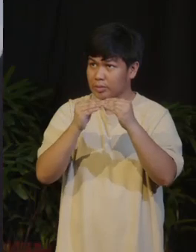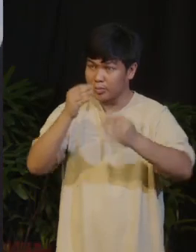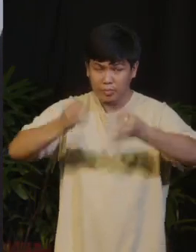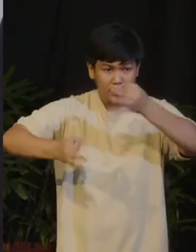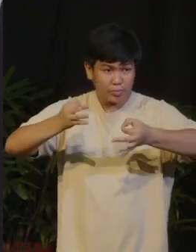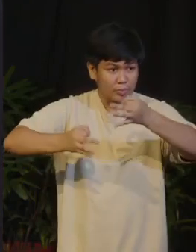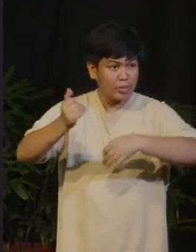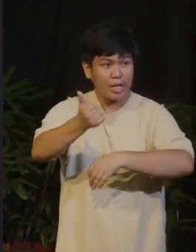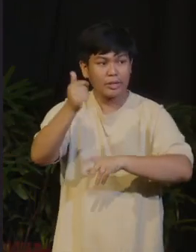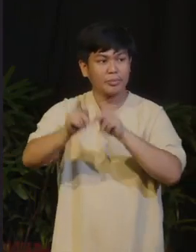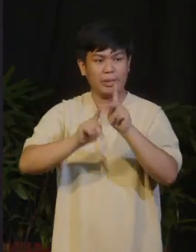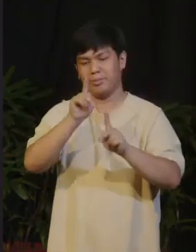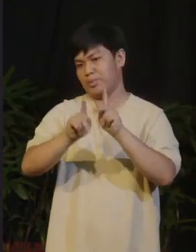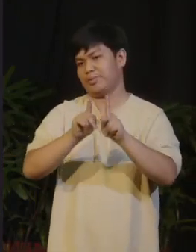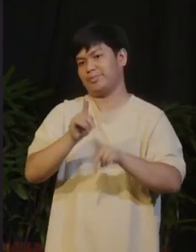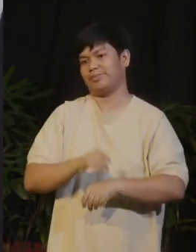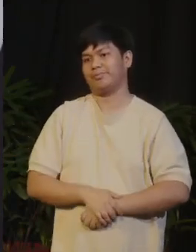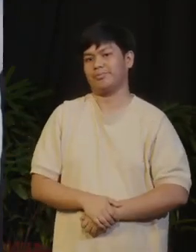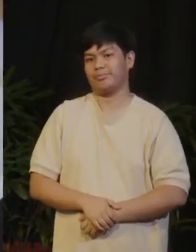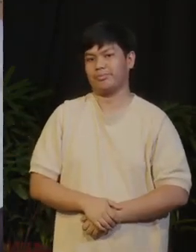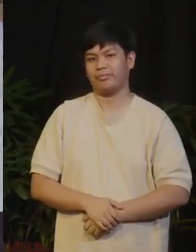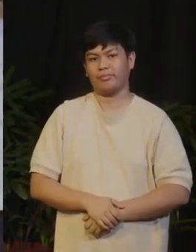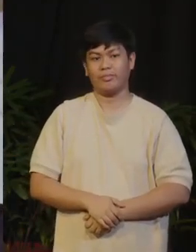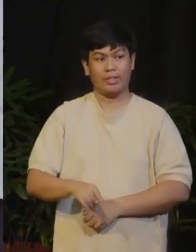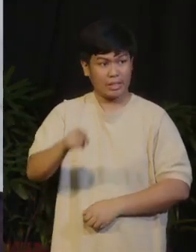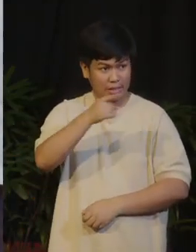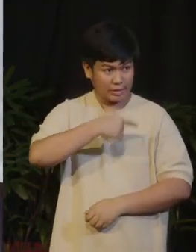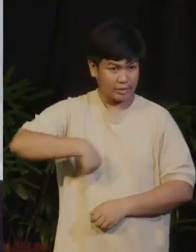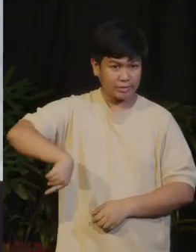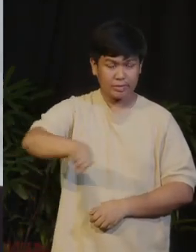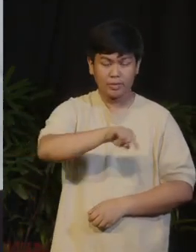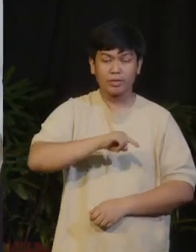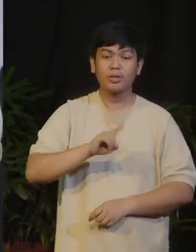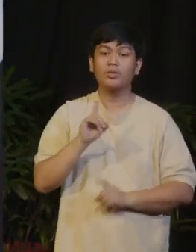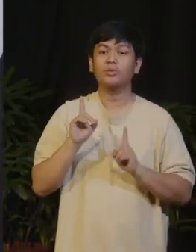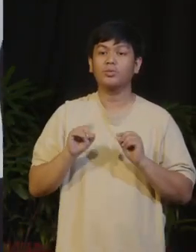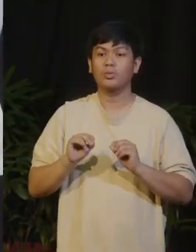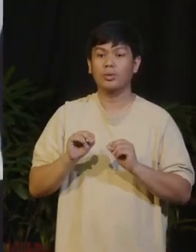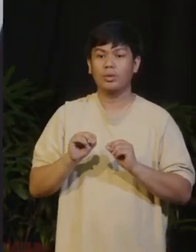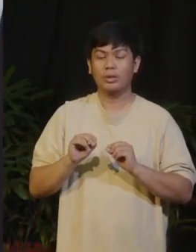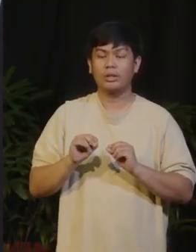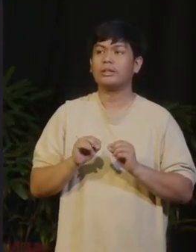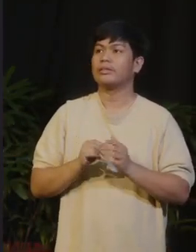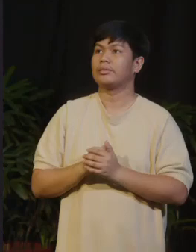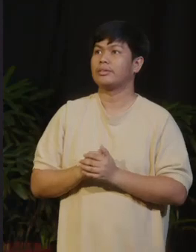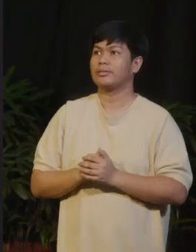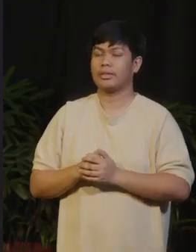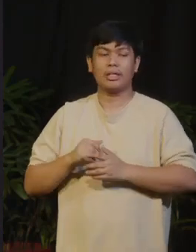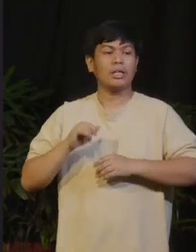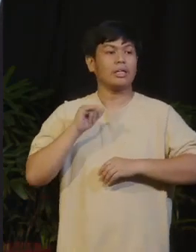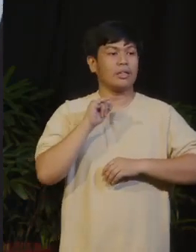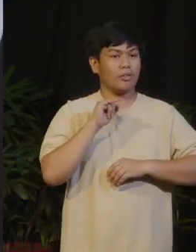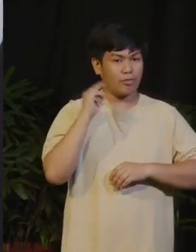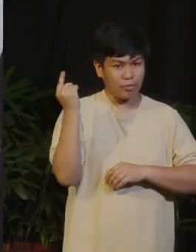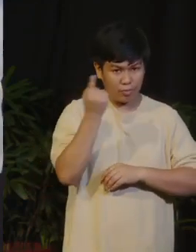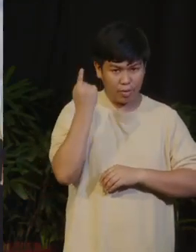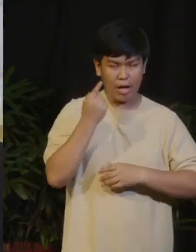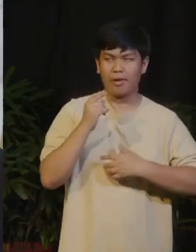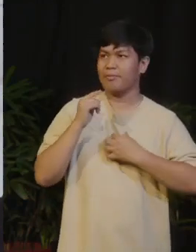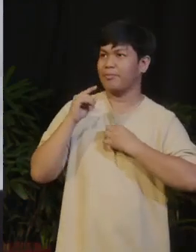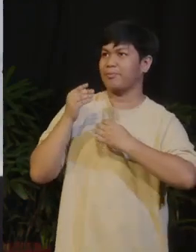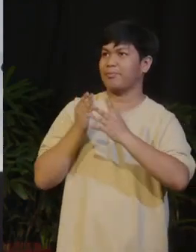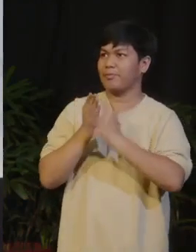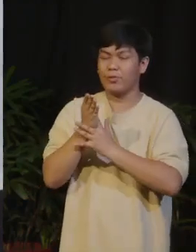iba. Para magwagi ang mahabaging paghuhusga sa ating buhay,